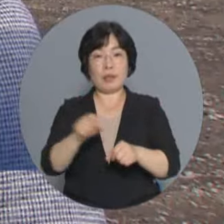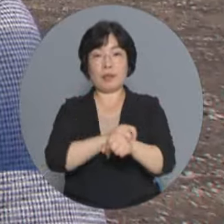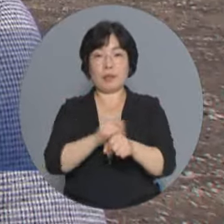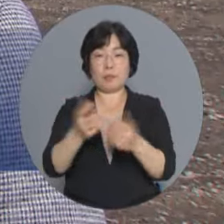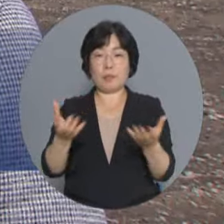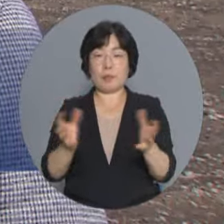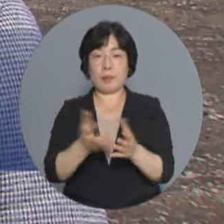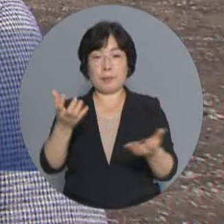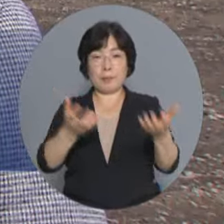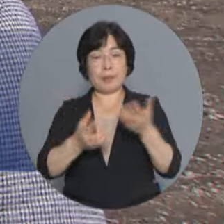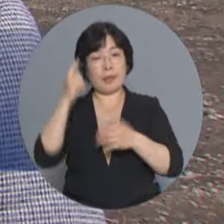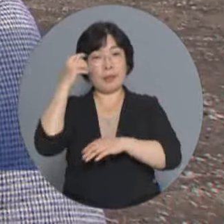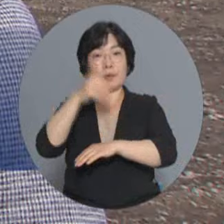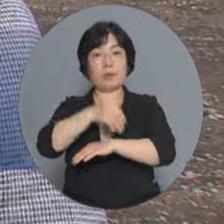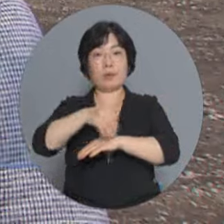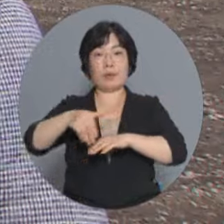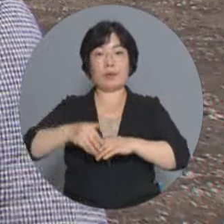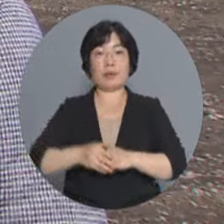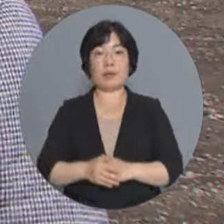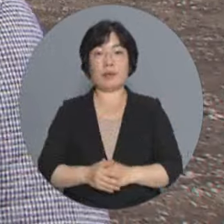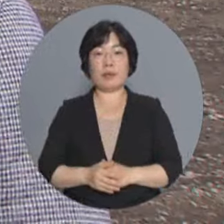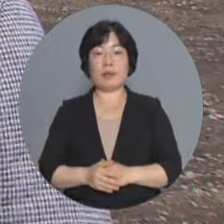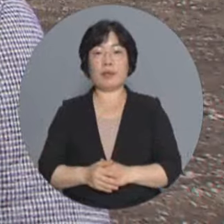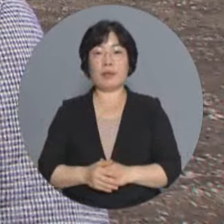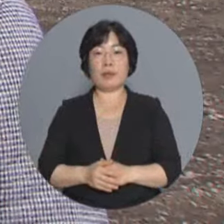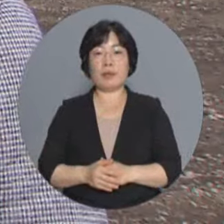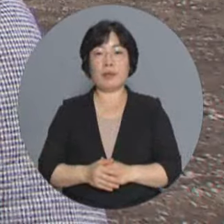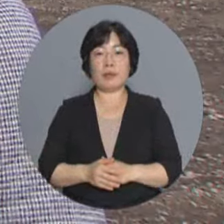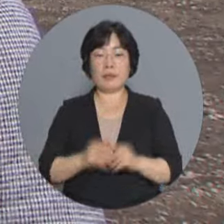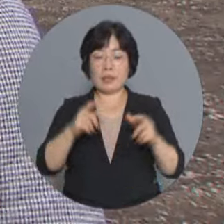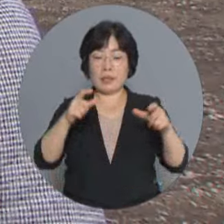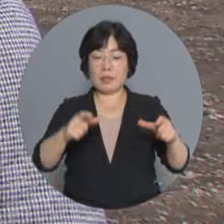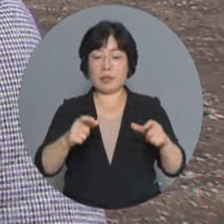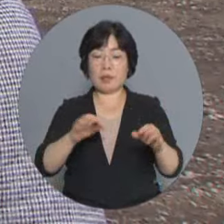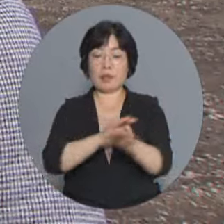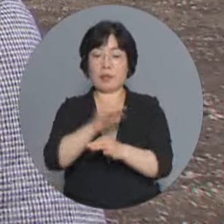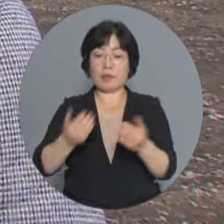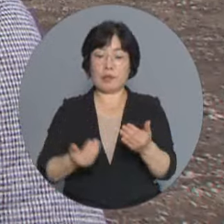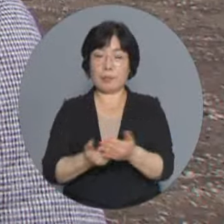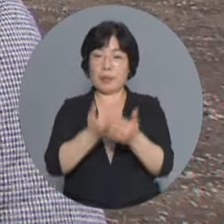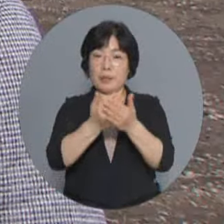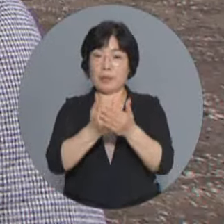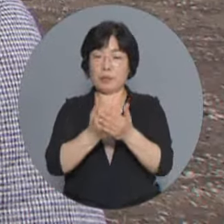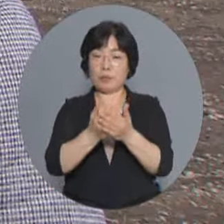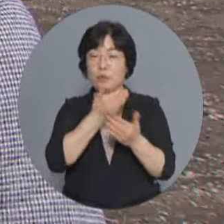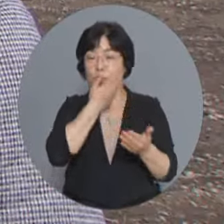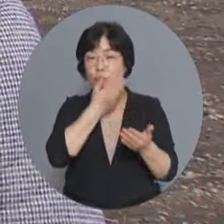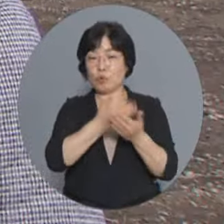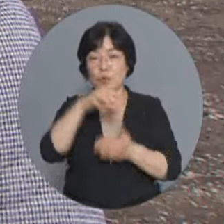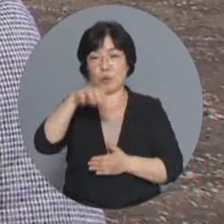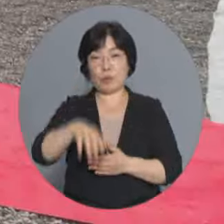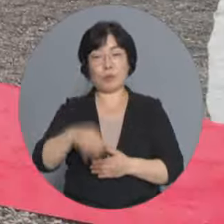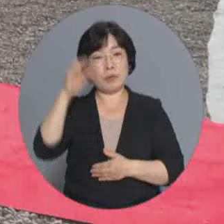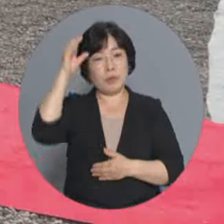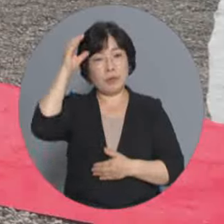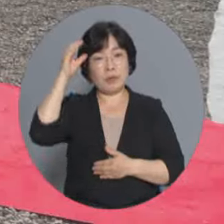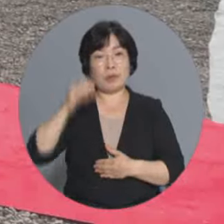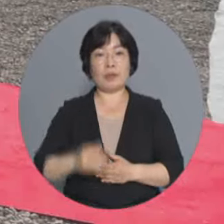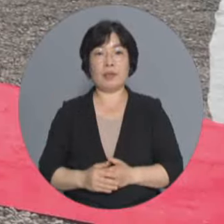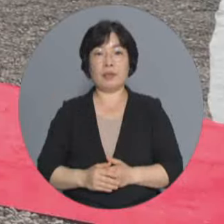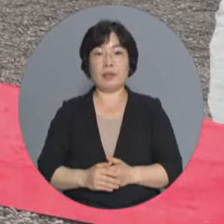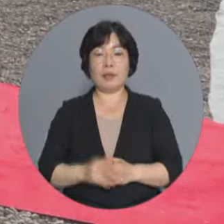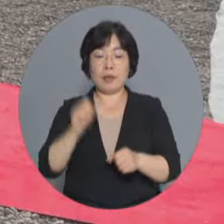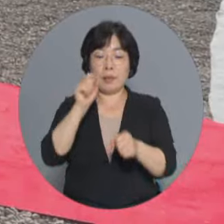업종으로 유치할 계획입니다. 이를 통해 우리 군 지역경제 발전의 핵심 단지로서의 역할을 할 것으로 기대합니다. 고흥군은